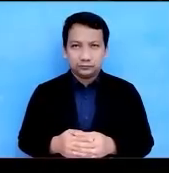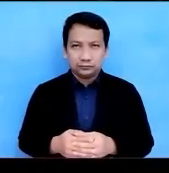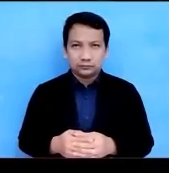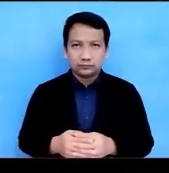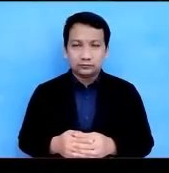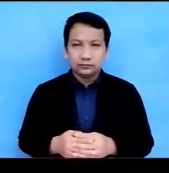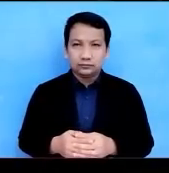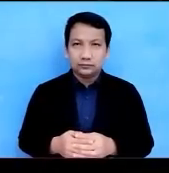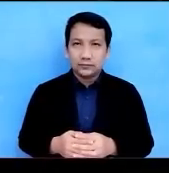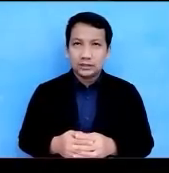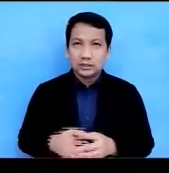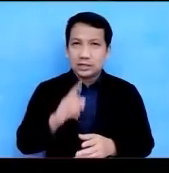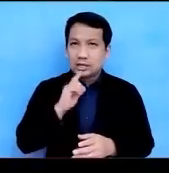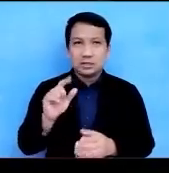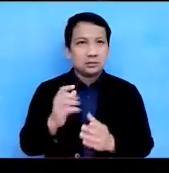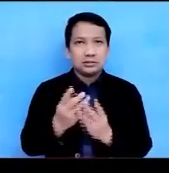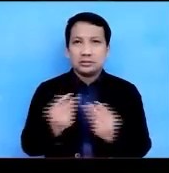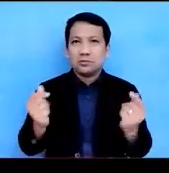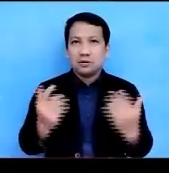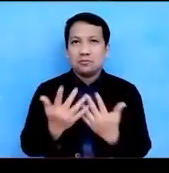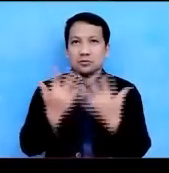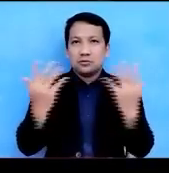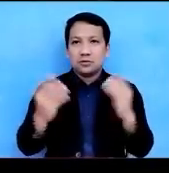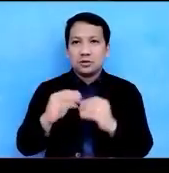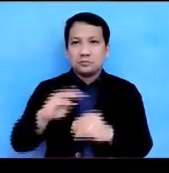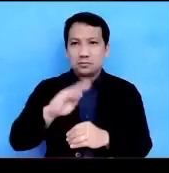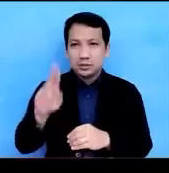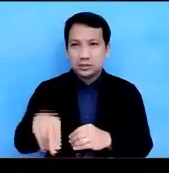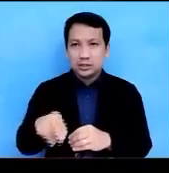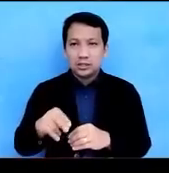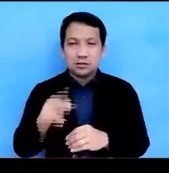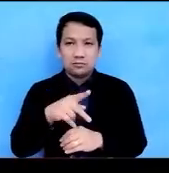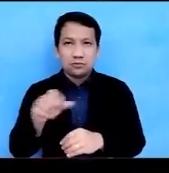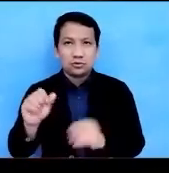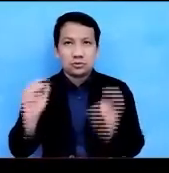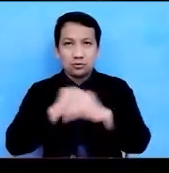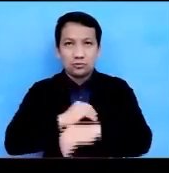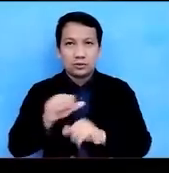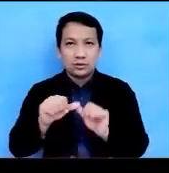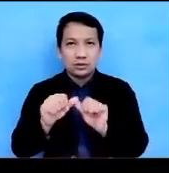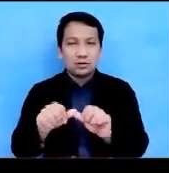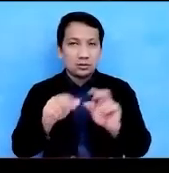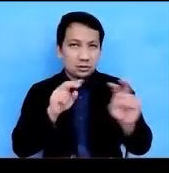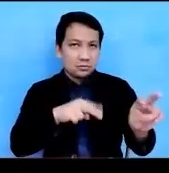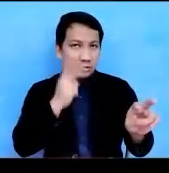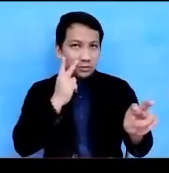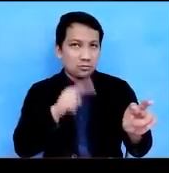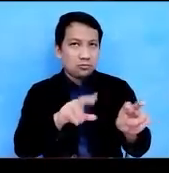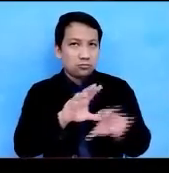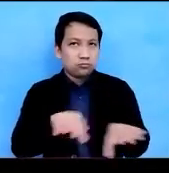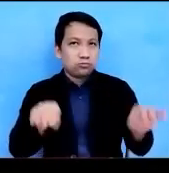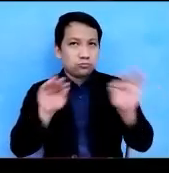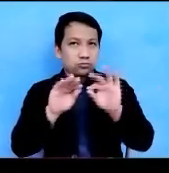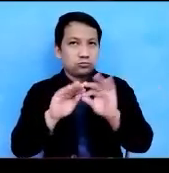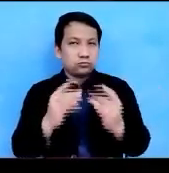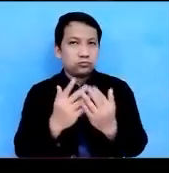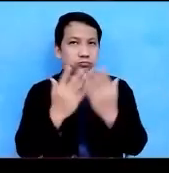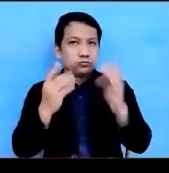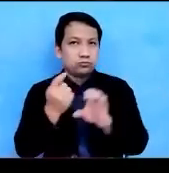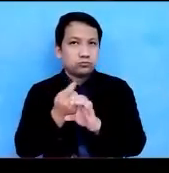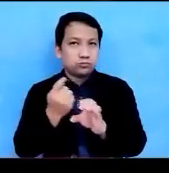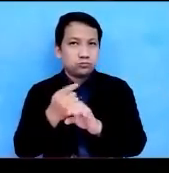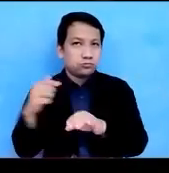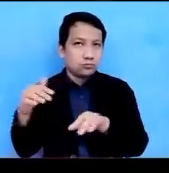Bokmean, hindi pa rin far out dito sa Manila Central Post Office. Nakakakita pa rin tayo ng mga fire truck